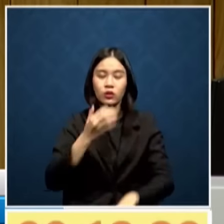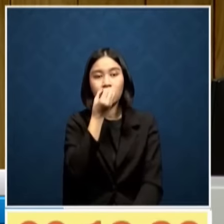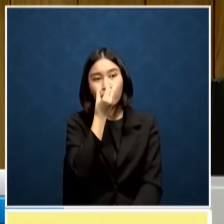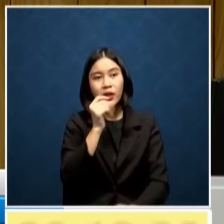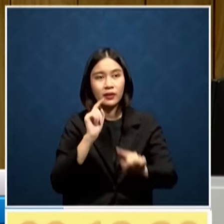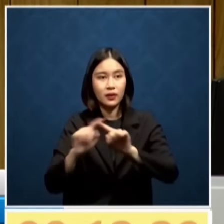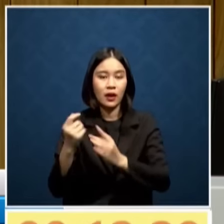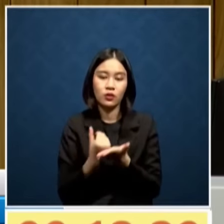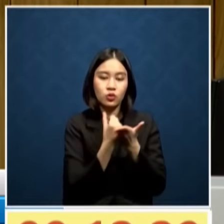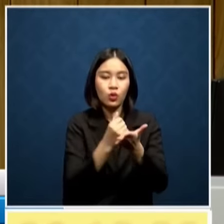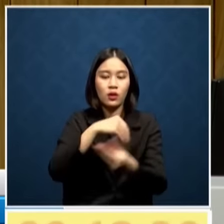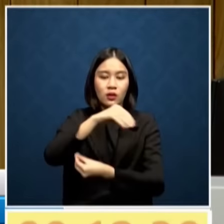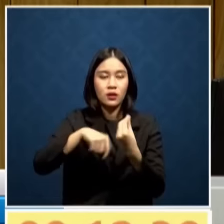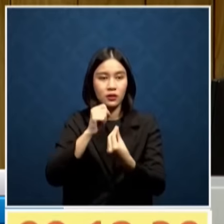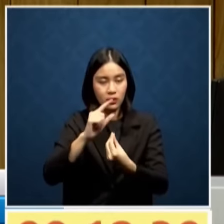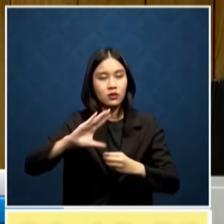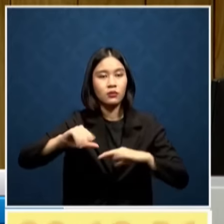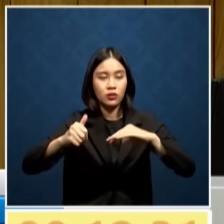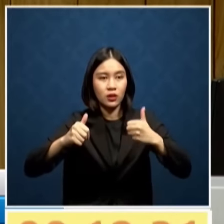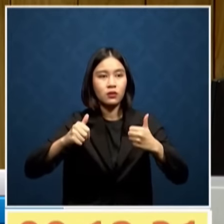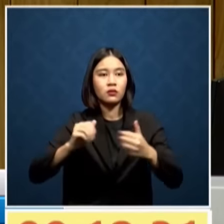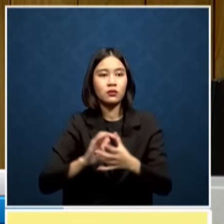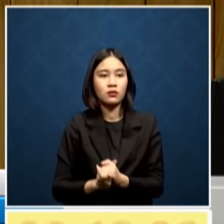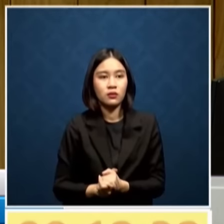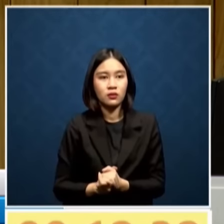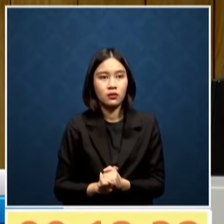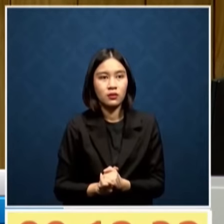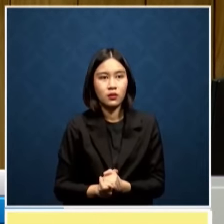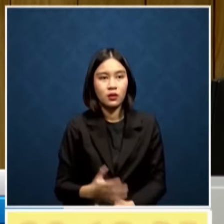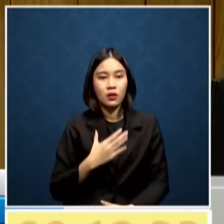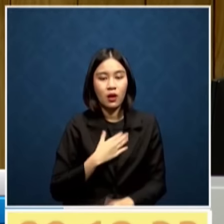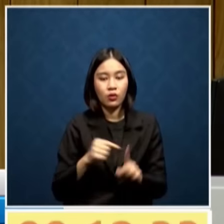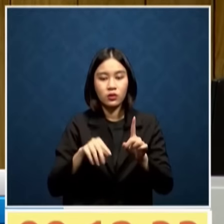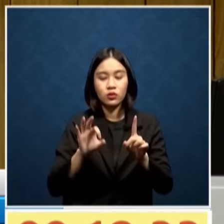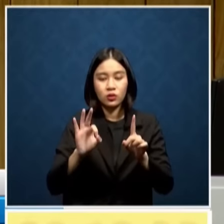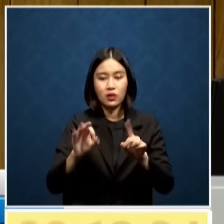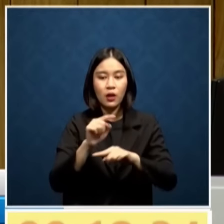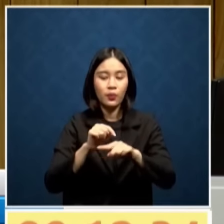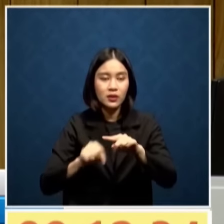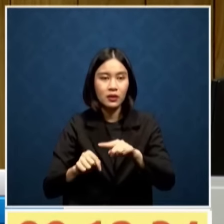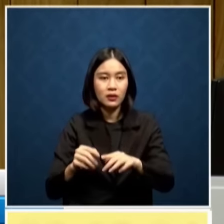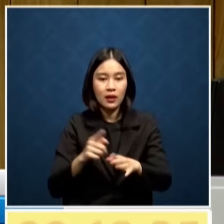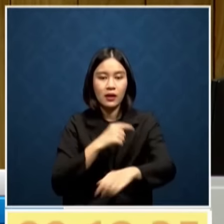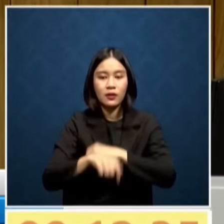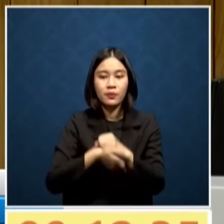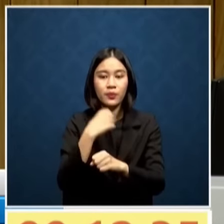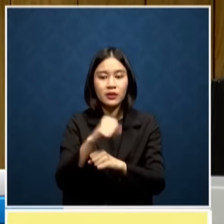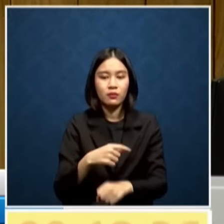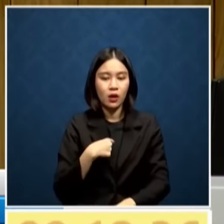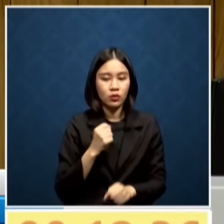ต่างๆเพื่อช่วยเหลือเศรษฐกิจให้คือฟื้นแบงก์ชาติเราเติม 1.9 มา10ปีไม่ได้ทำอะไรเลยถ